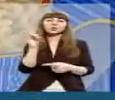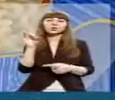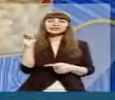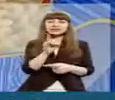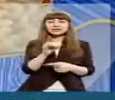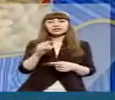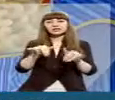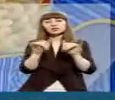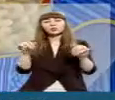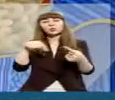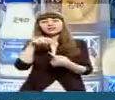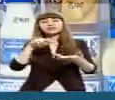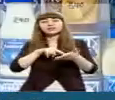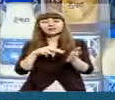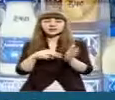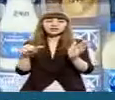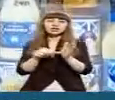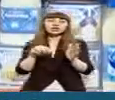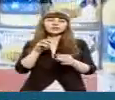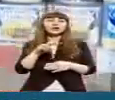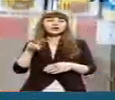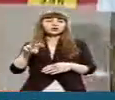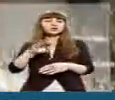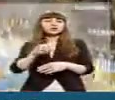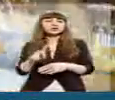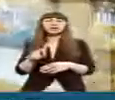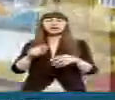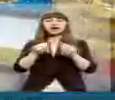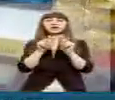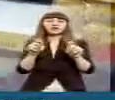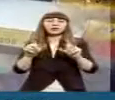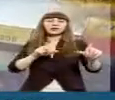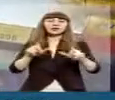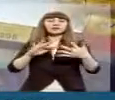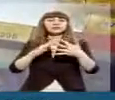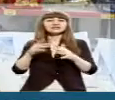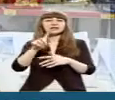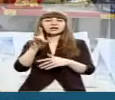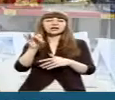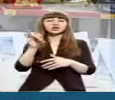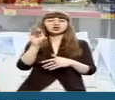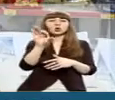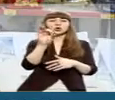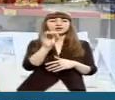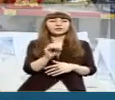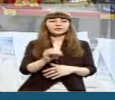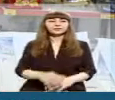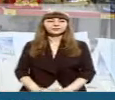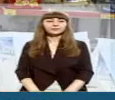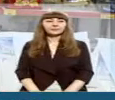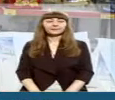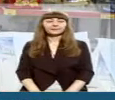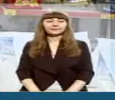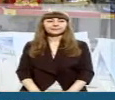құрған нәтижесінде 6 миллион теңге көлемінде несие алып, Заречный ауылында дүкен ашуға бел буды. Я узнал, что государство